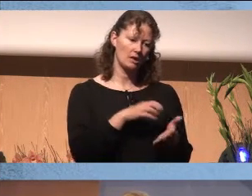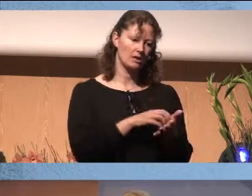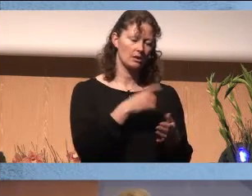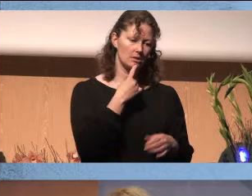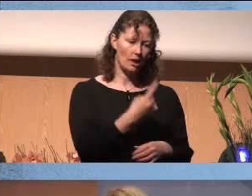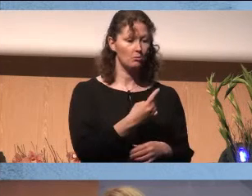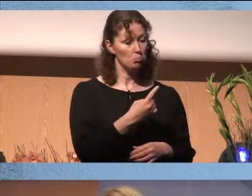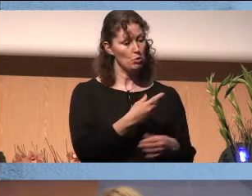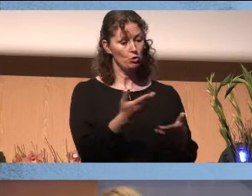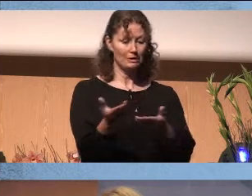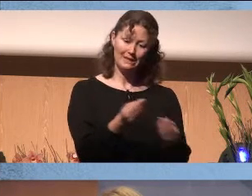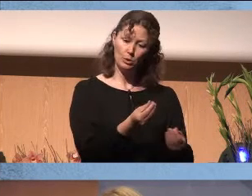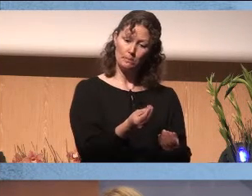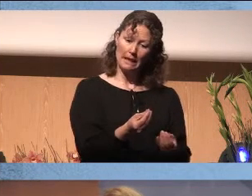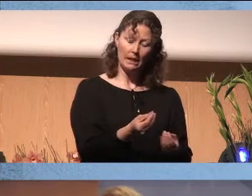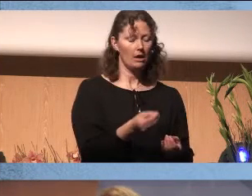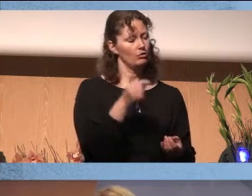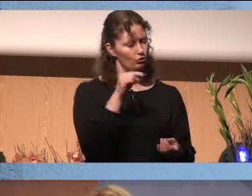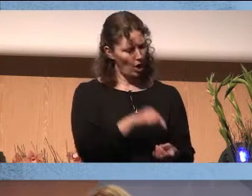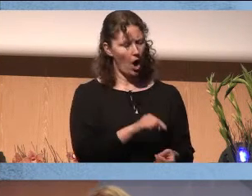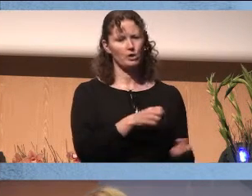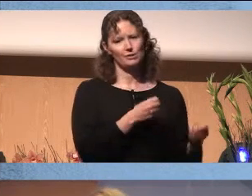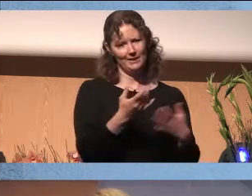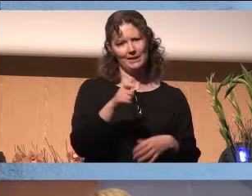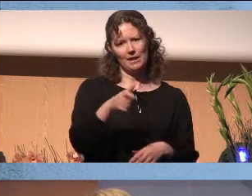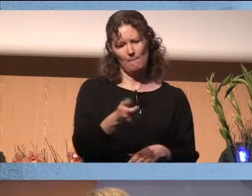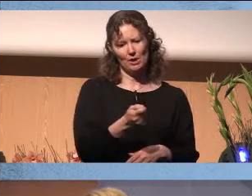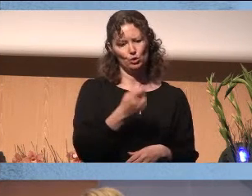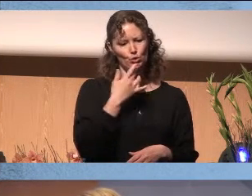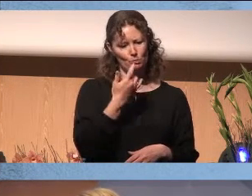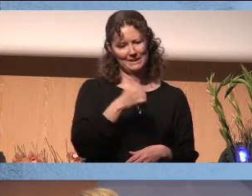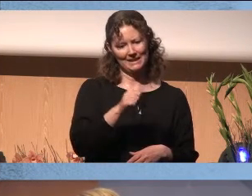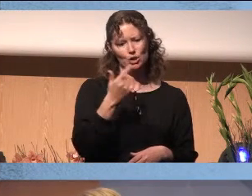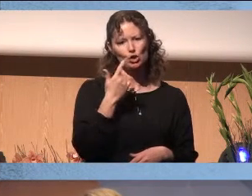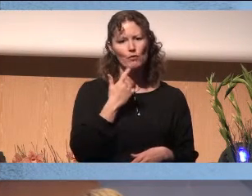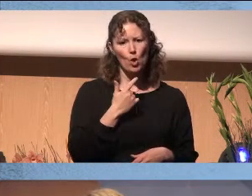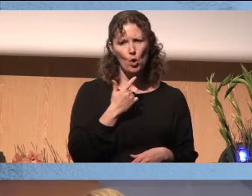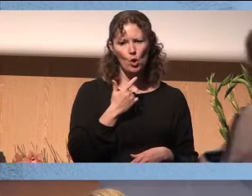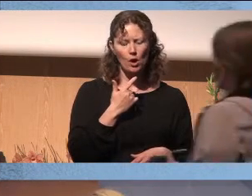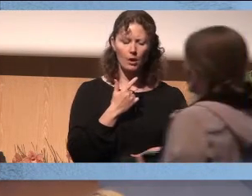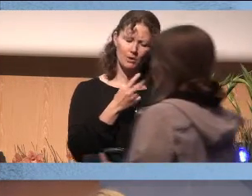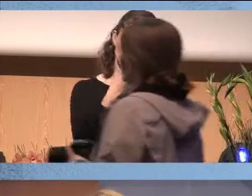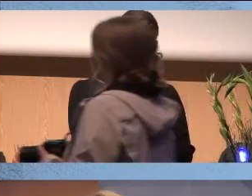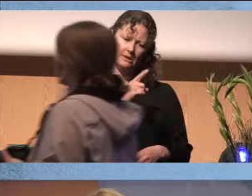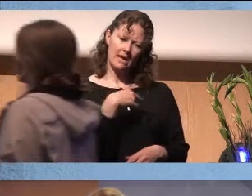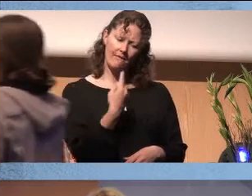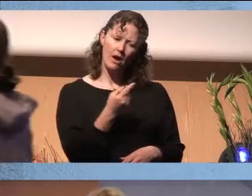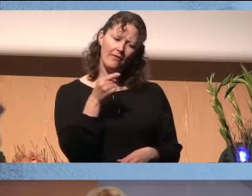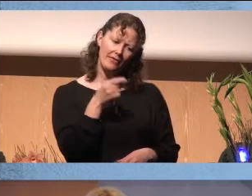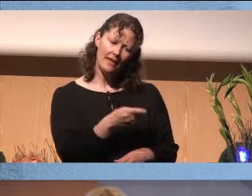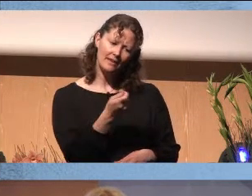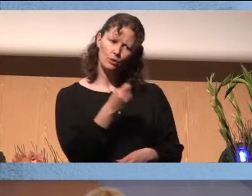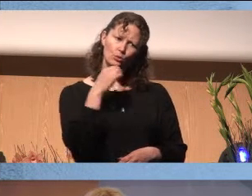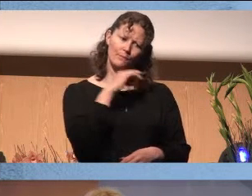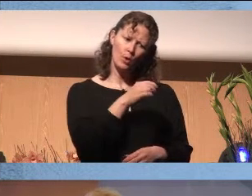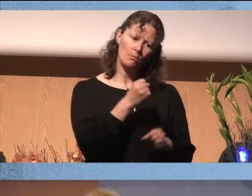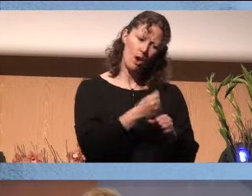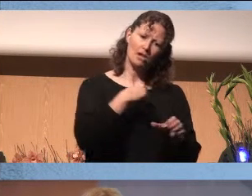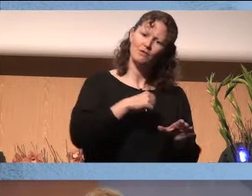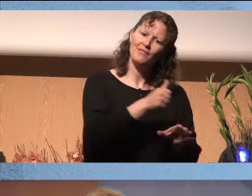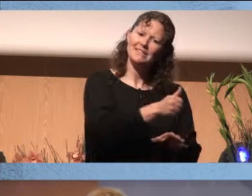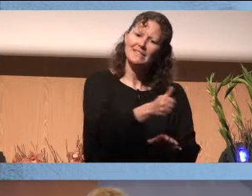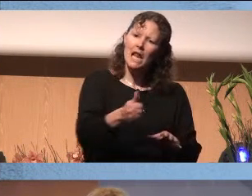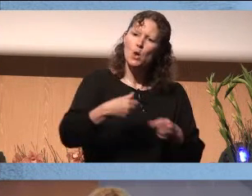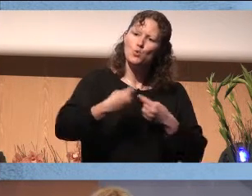sagt, gi oss pengene deres, så skal vi gi deg pensjon når du blir 67 år. Og så viser det seg at dette noe folk må ha ansvar for